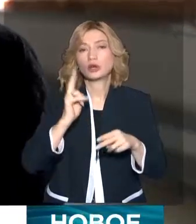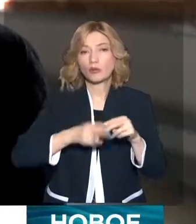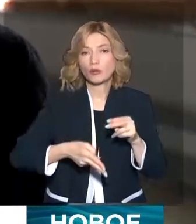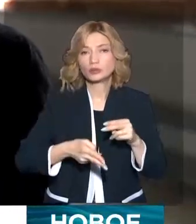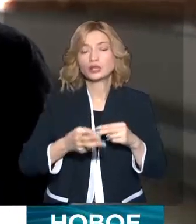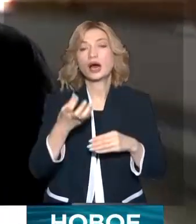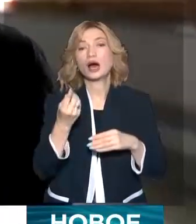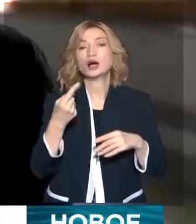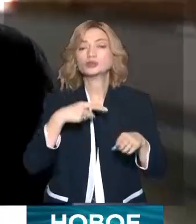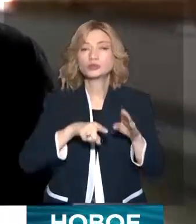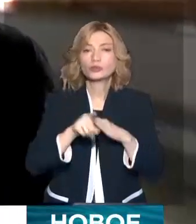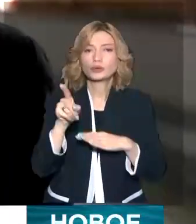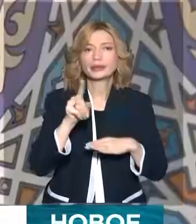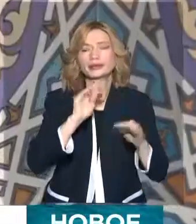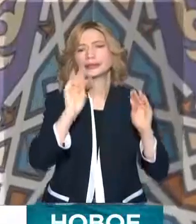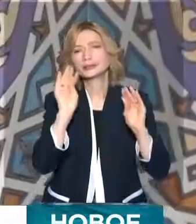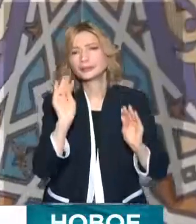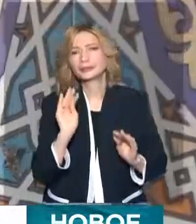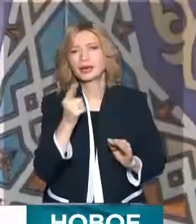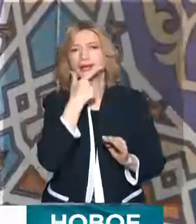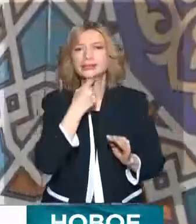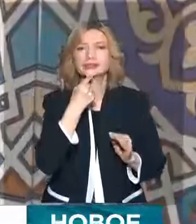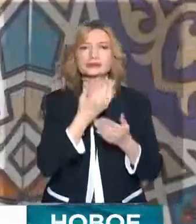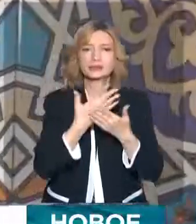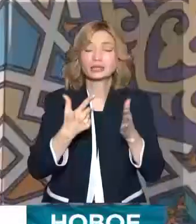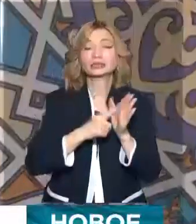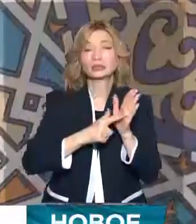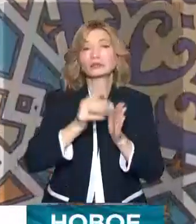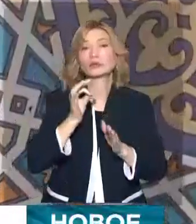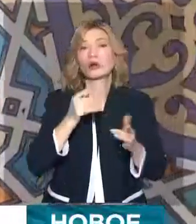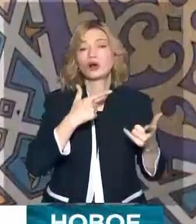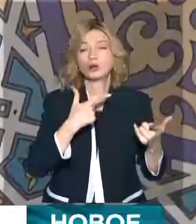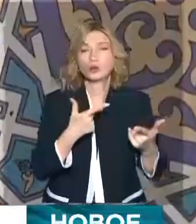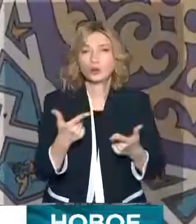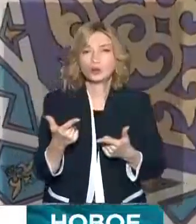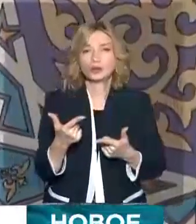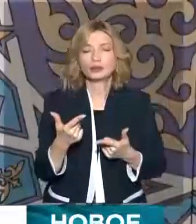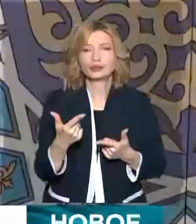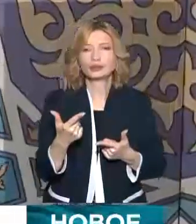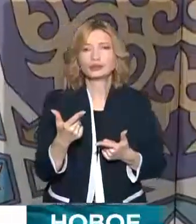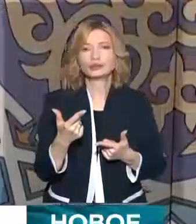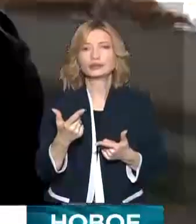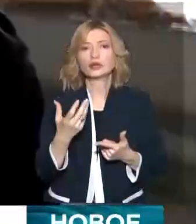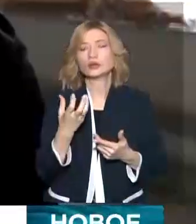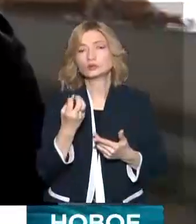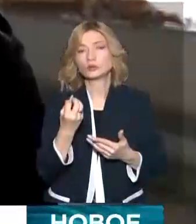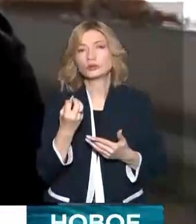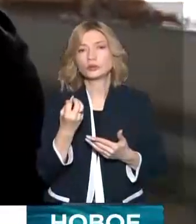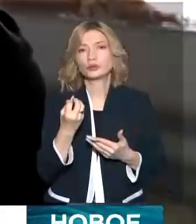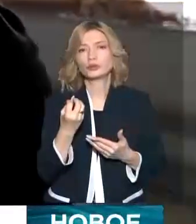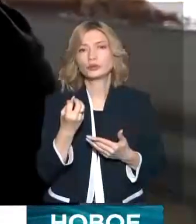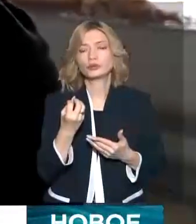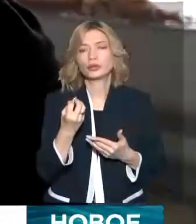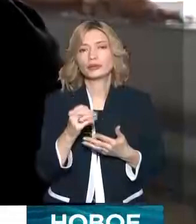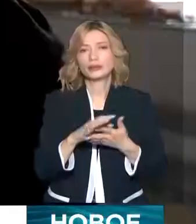по интерьеру, где мы сейчас находимся, порядка 70% мы сделали. Потому что у нас практически все готово, все это в